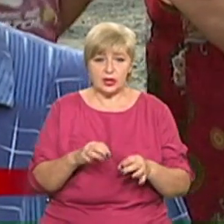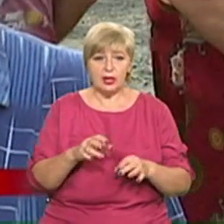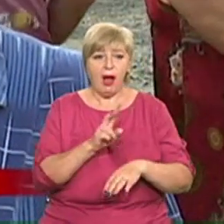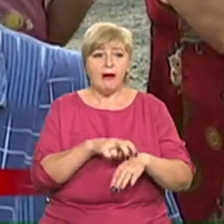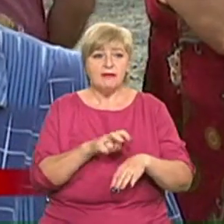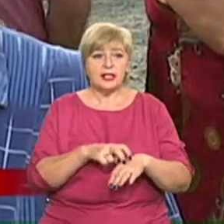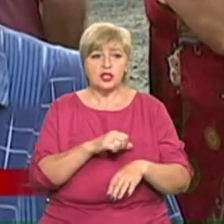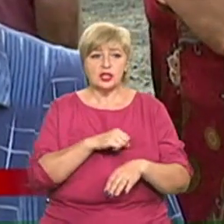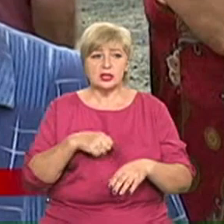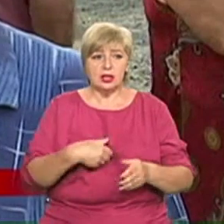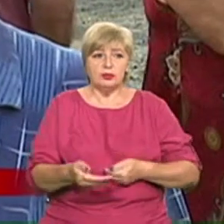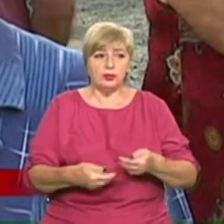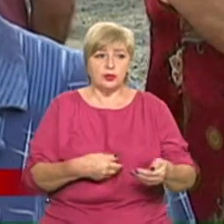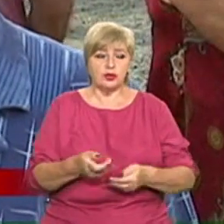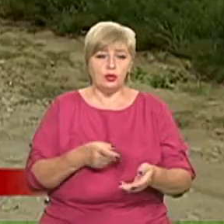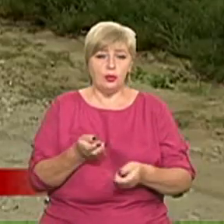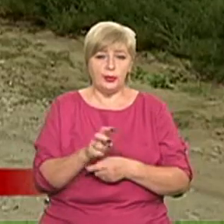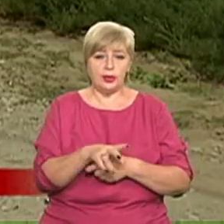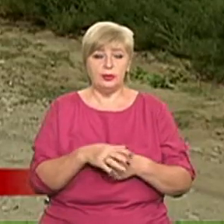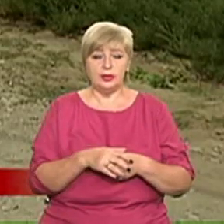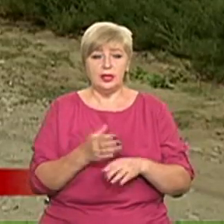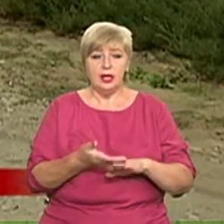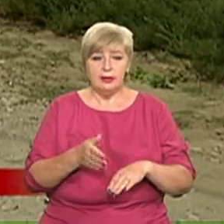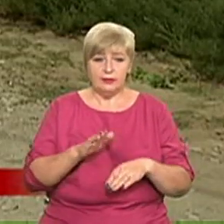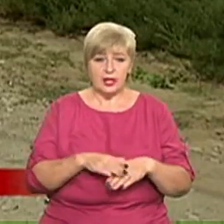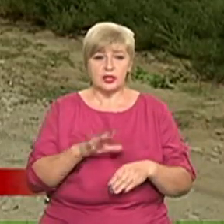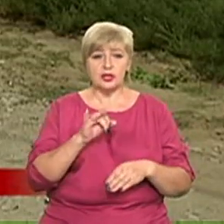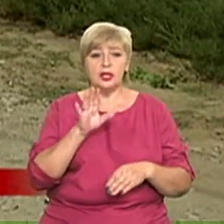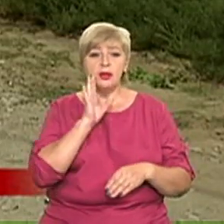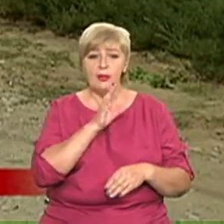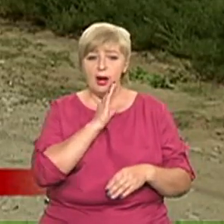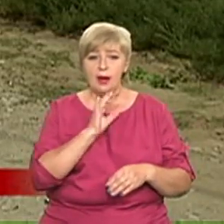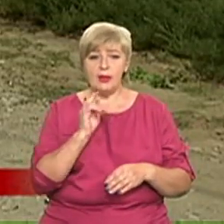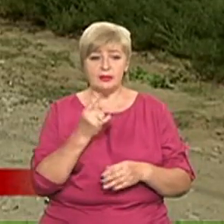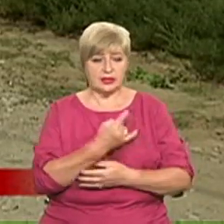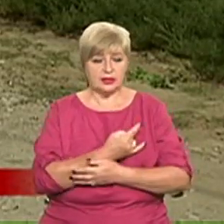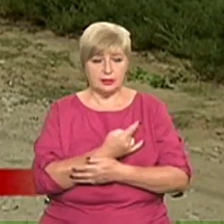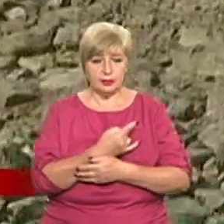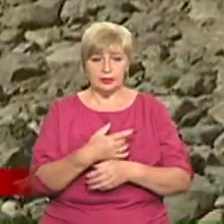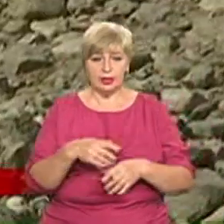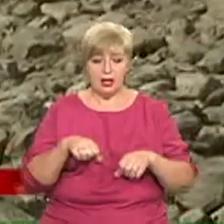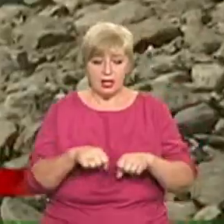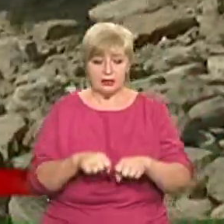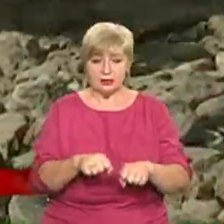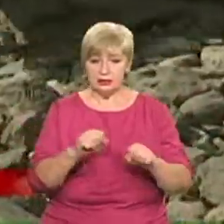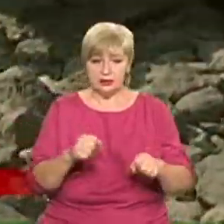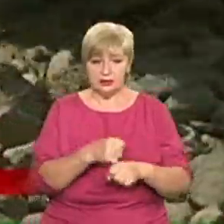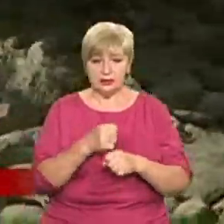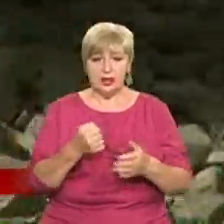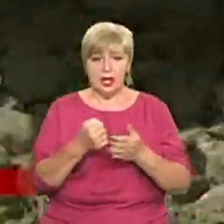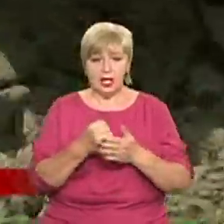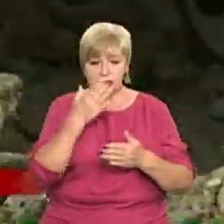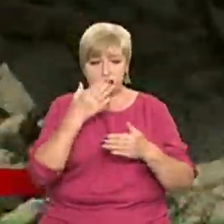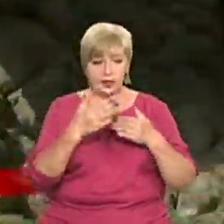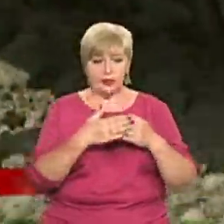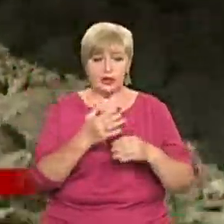если очень сознательные и такие добросовестные люди. Важко и мамам с немовлятами, бо на візку не проїхати, а до найближчого